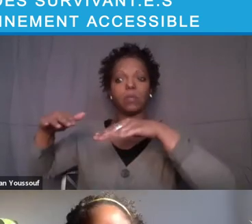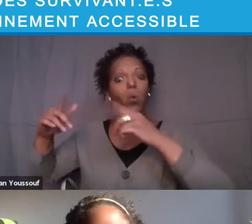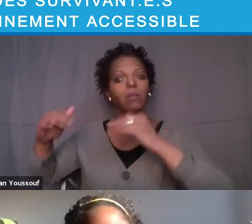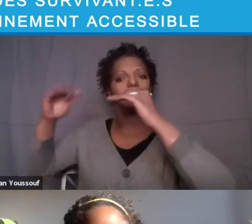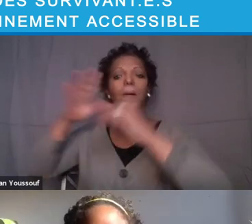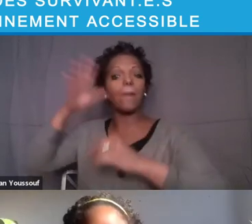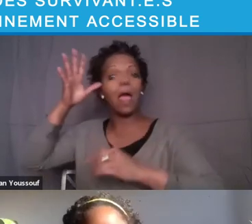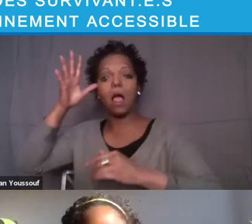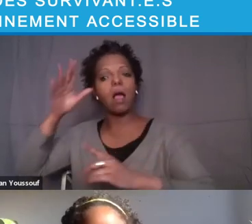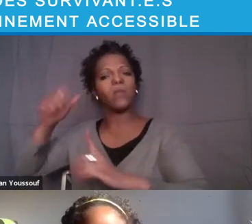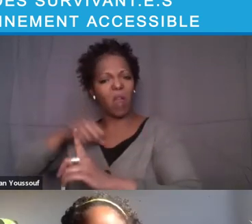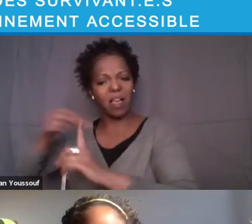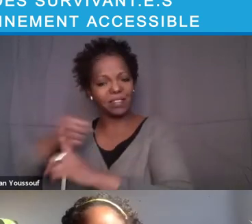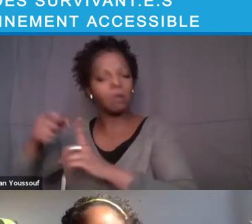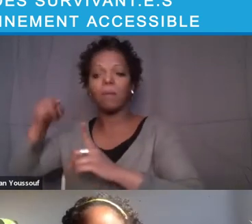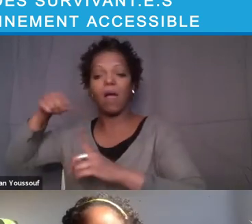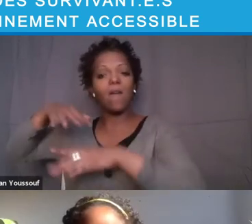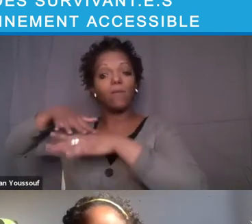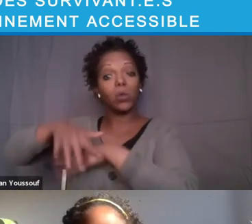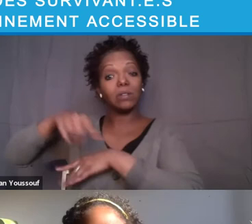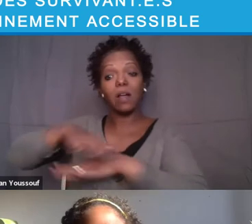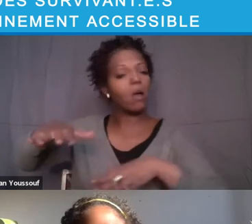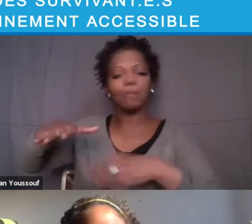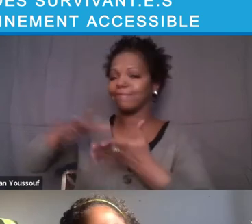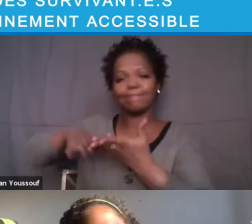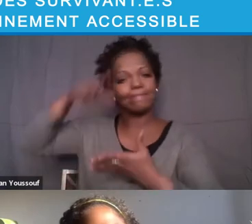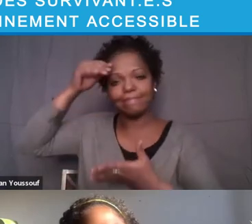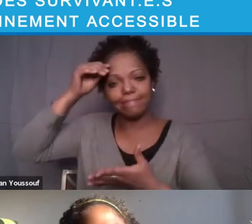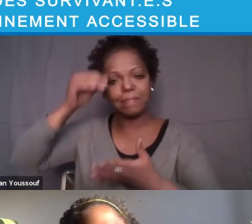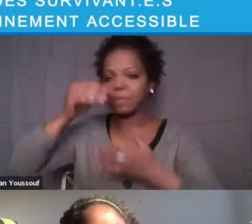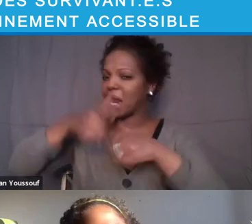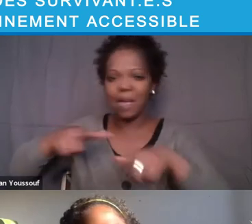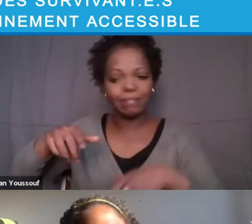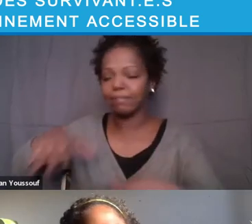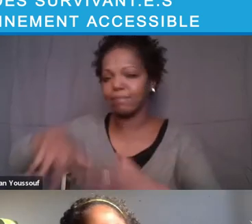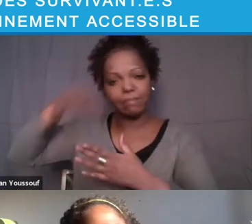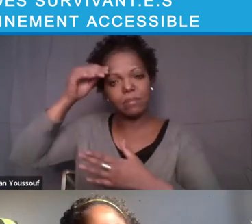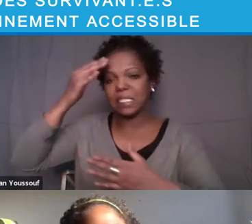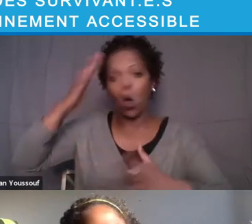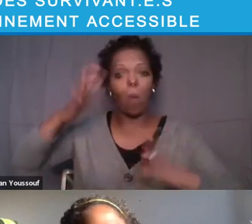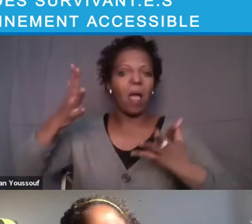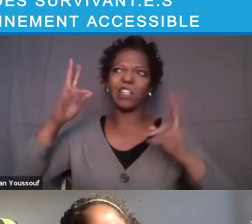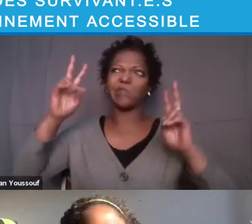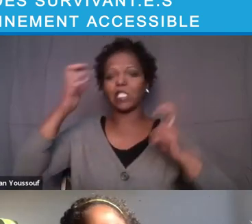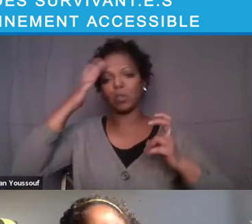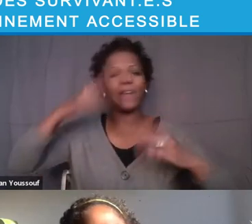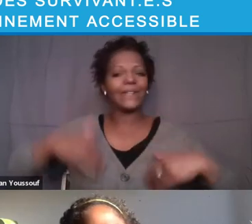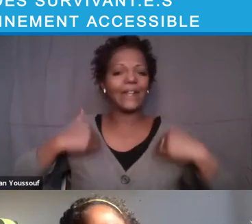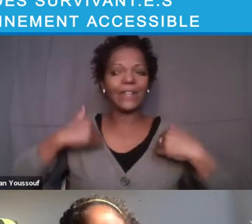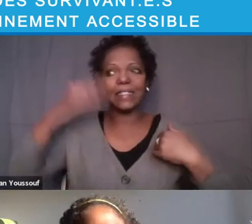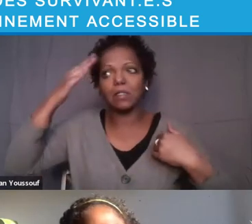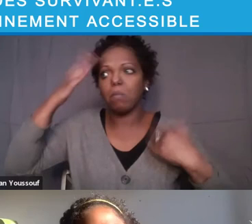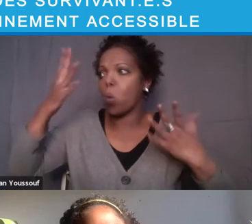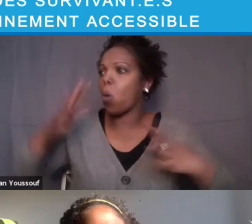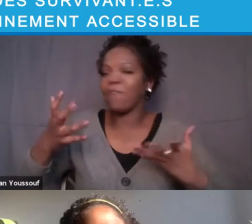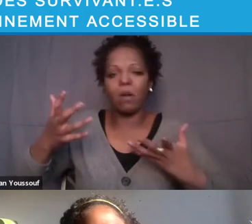Mais ce qu'on voit chez les enfants, souvent, ils sont abusés physiquement. Ils n'apprennent pas la